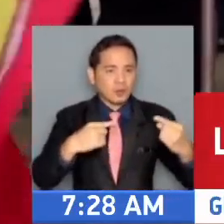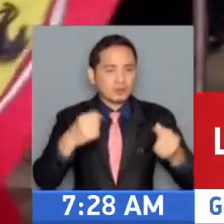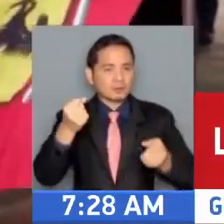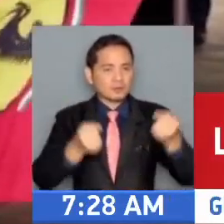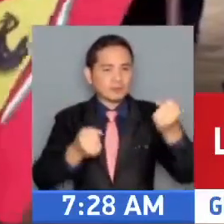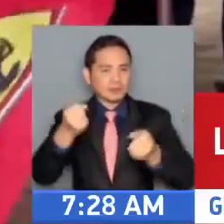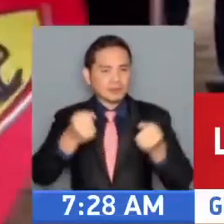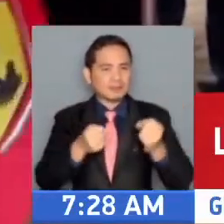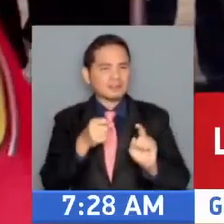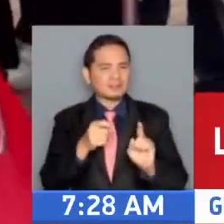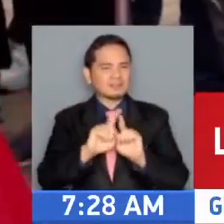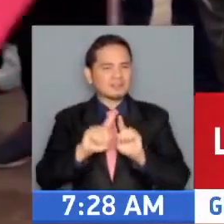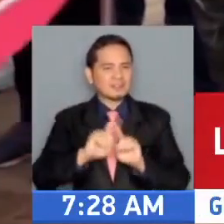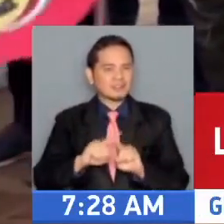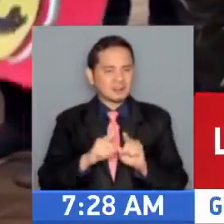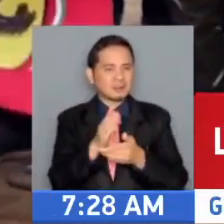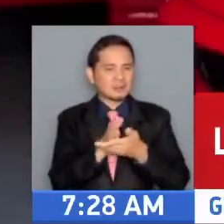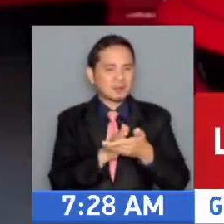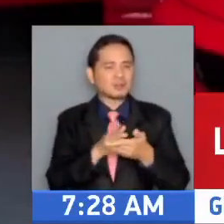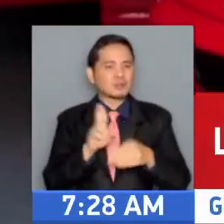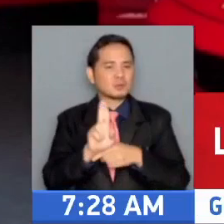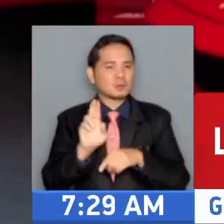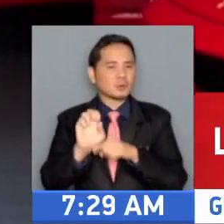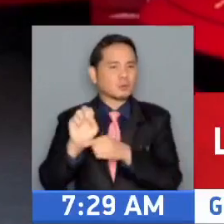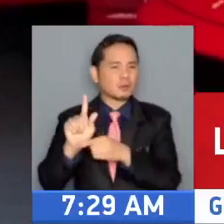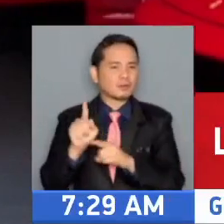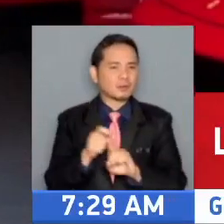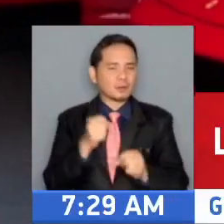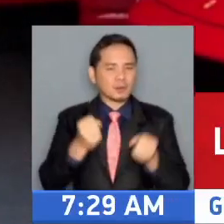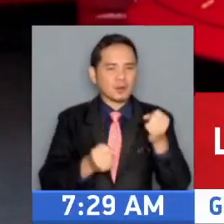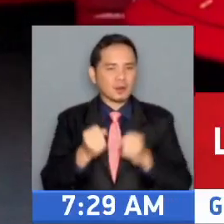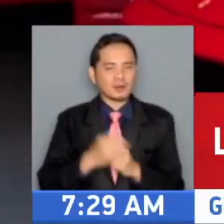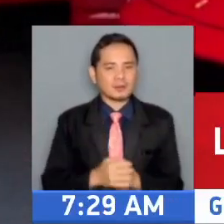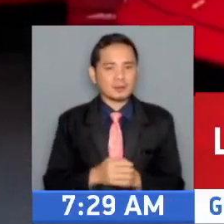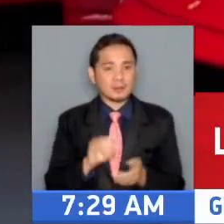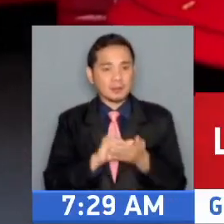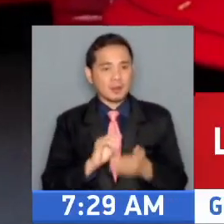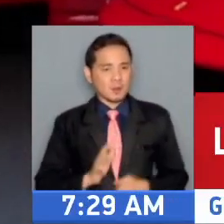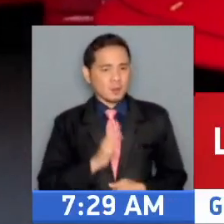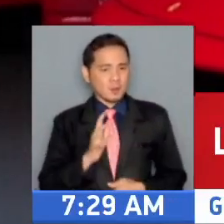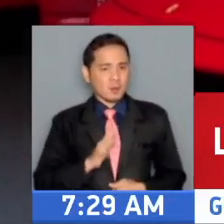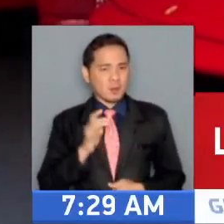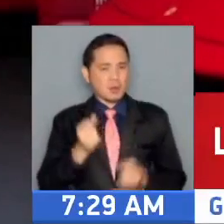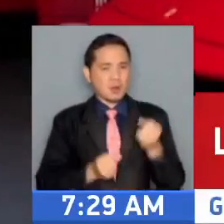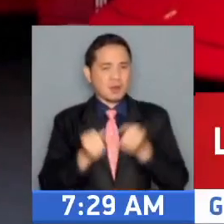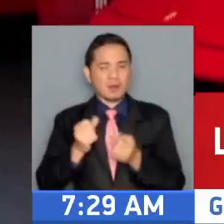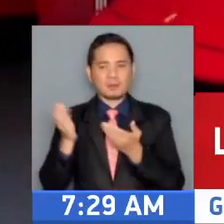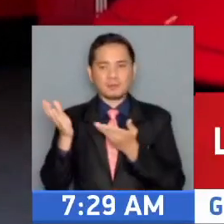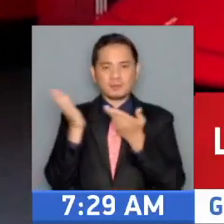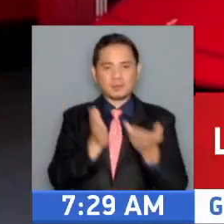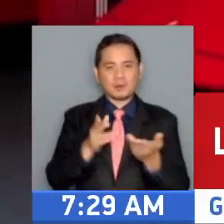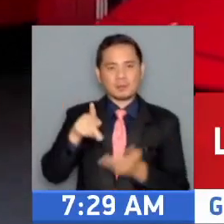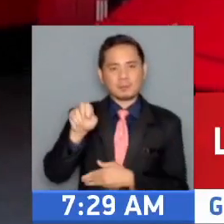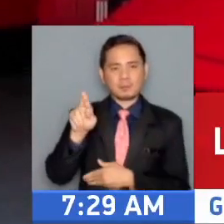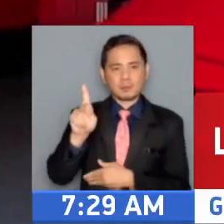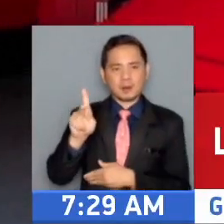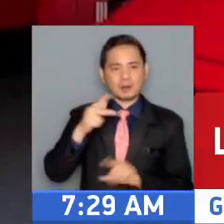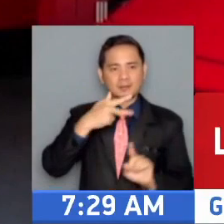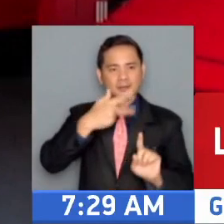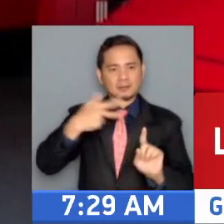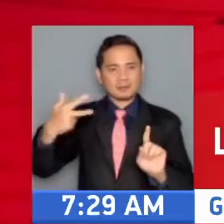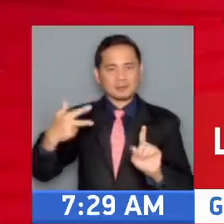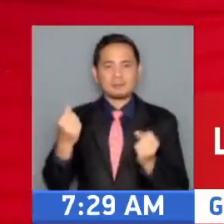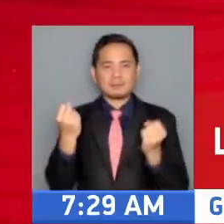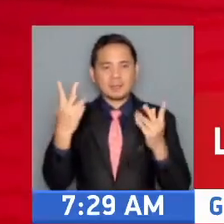Ang 1.34 na tonelada na sports car dinala sa isang amusement park sa Denmark. Marami ang nagpa-picture